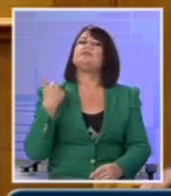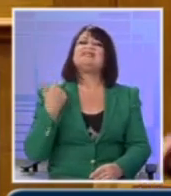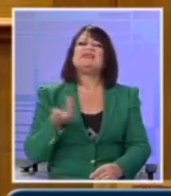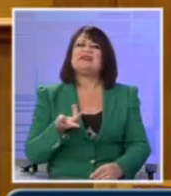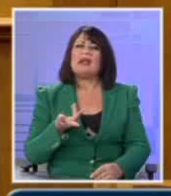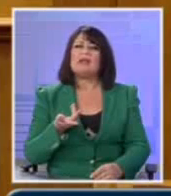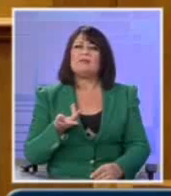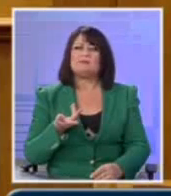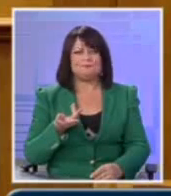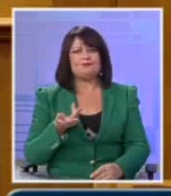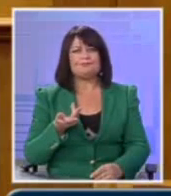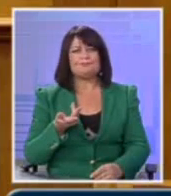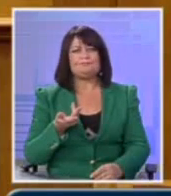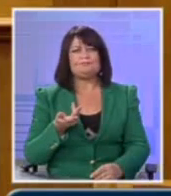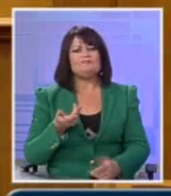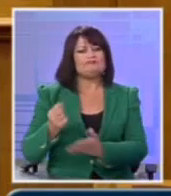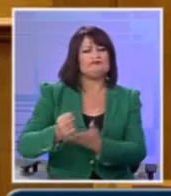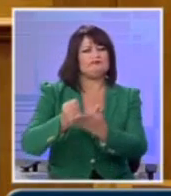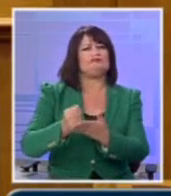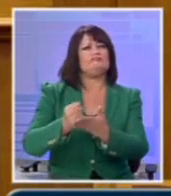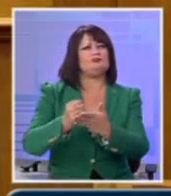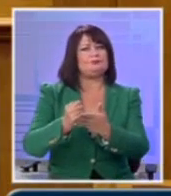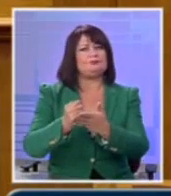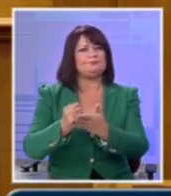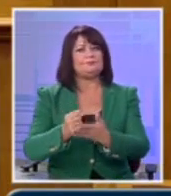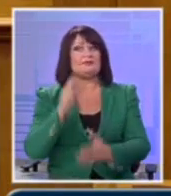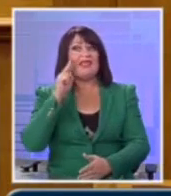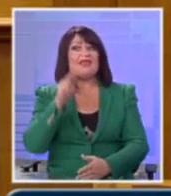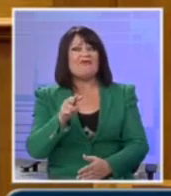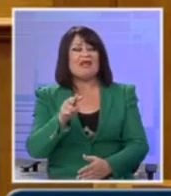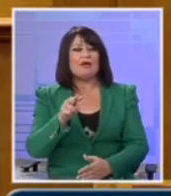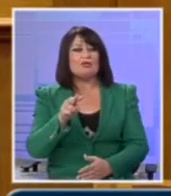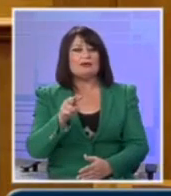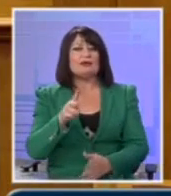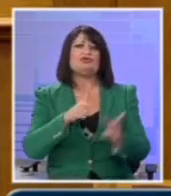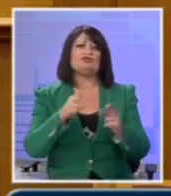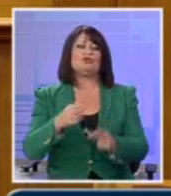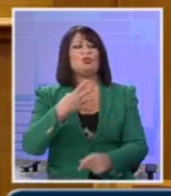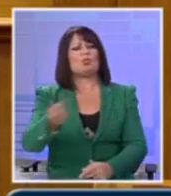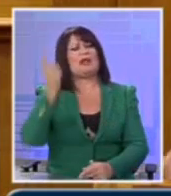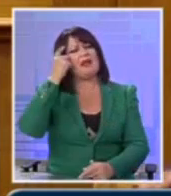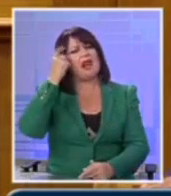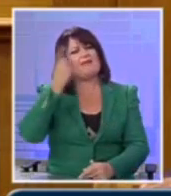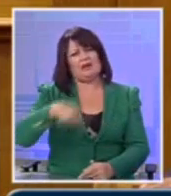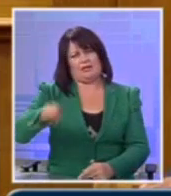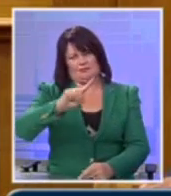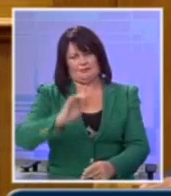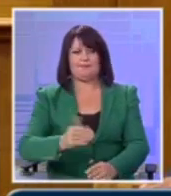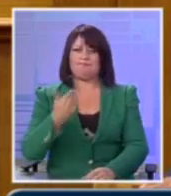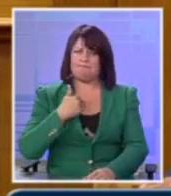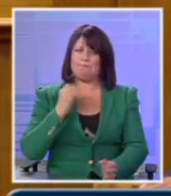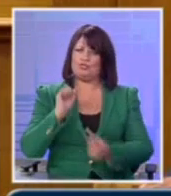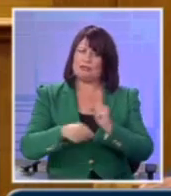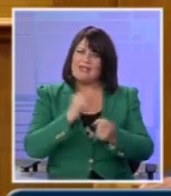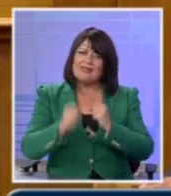να είχε ισχυρούς υποστηρικτές, αν και όχι εμφανείς. Σταματώ εδώ, εννοείται. Η δική μας προσπάθεια ήταν